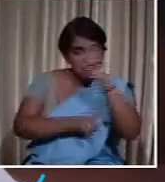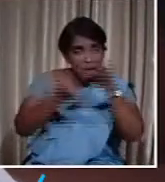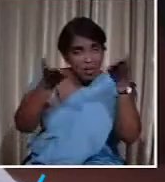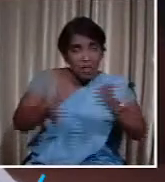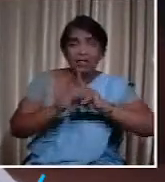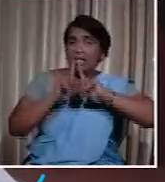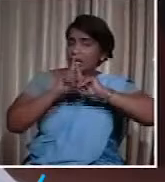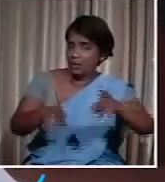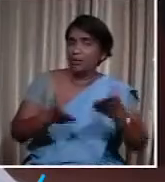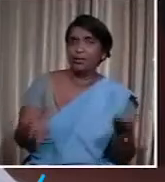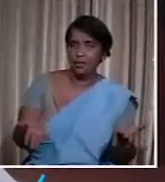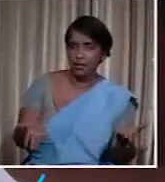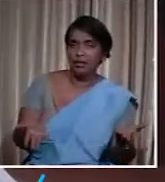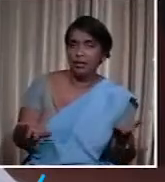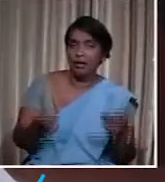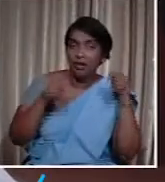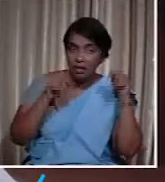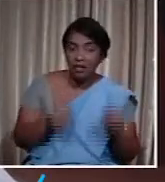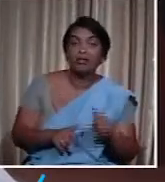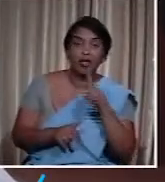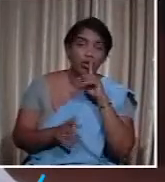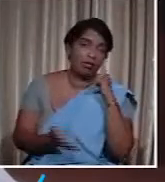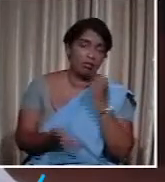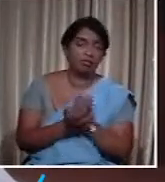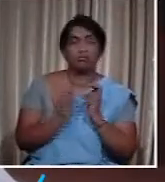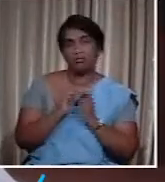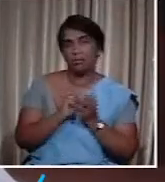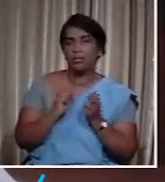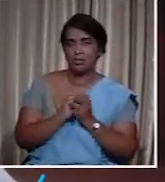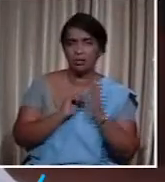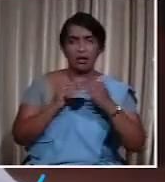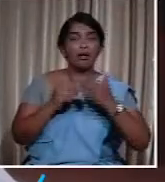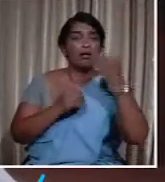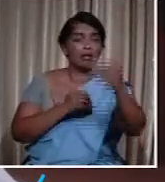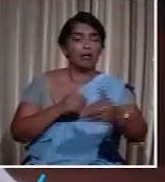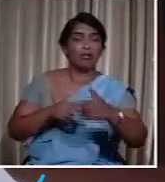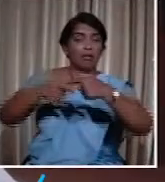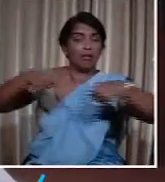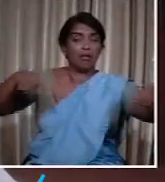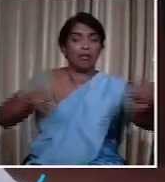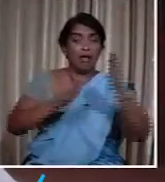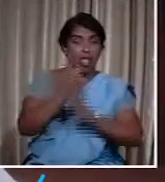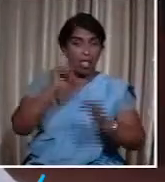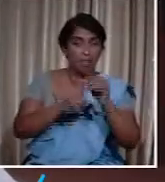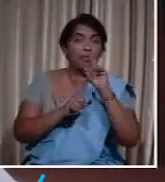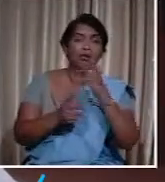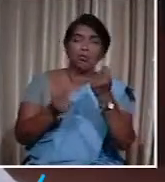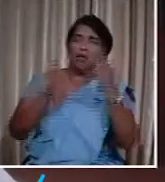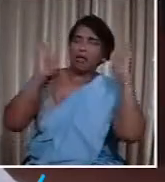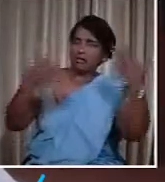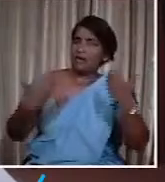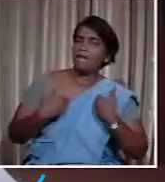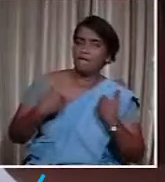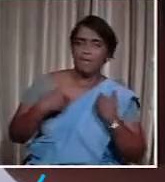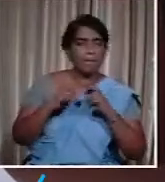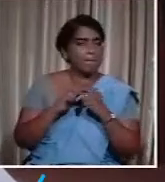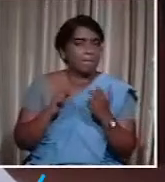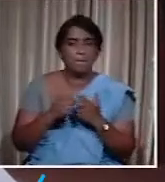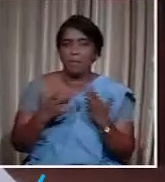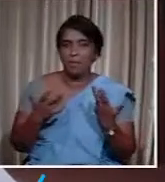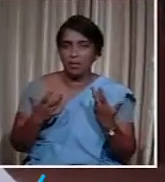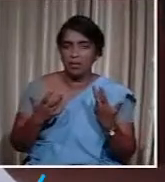කිව්වනේ දැන් තමුන්වහන්සේ අද කියන අරුබුදයක් හැබැයි මේ ඉස්සරහා ඉන්න පහම ආණ්ඩුව ඇමතිවරුම කිව්වා ඇතිතරම් මුන්දල් තියනවා කිව්වා